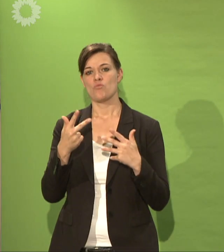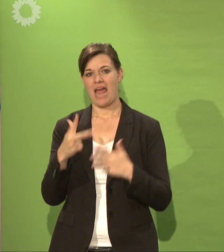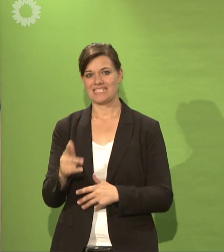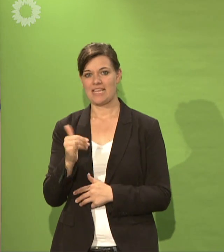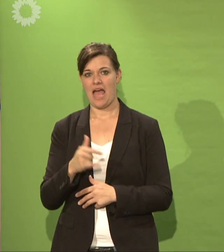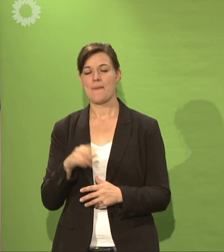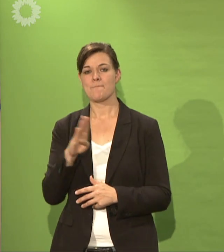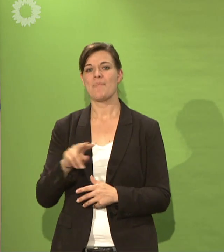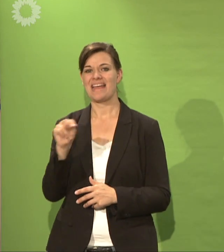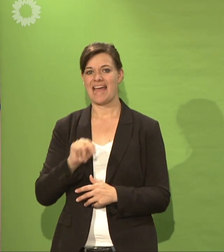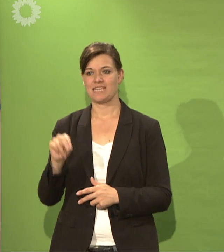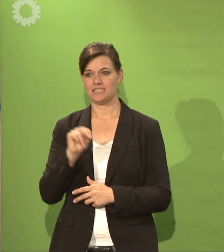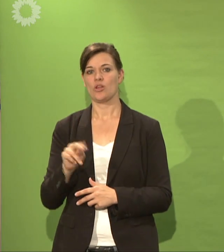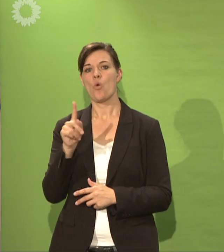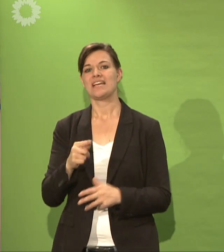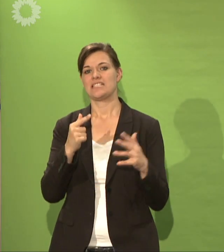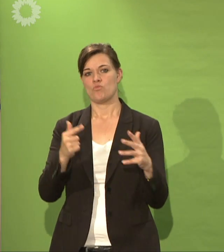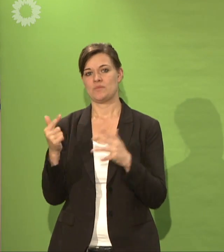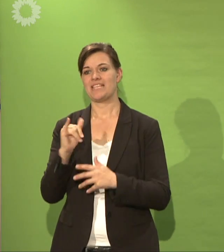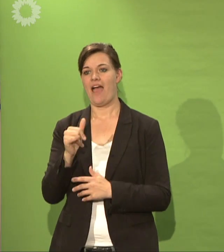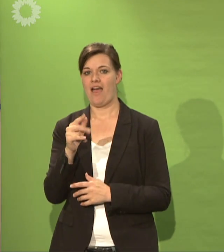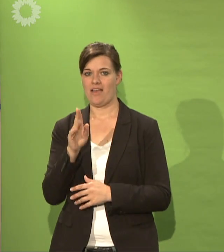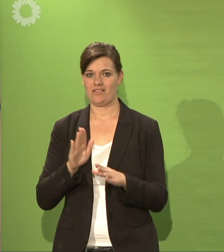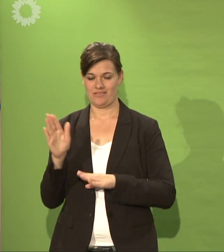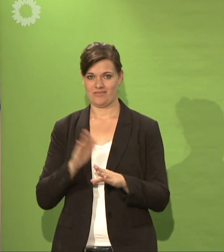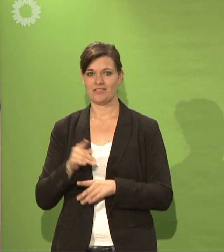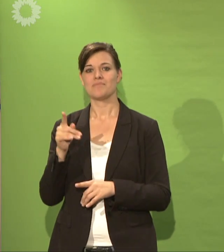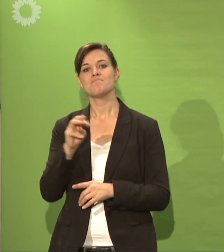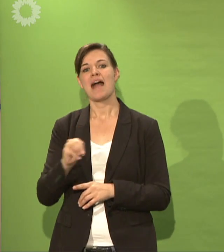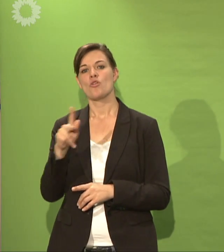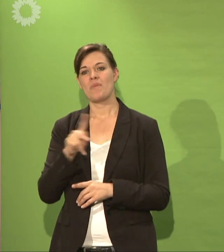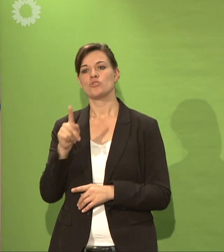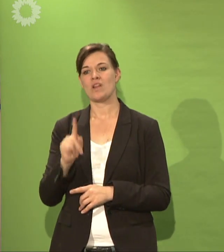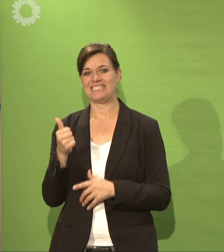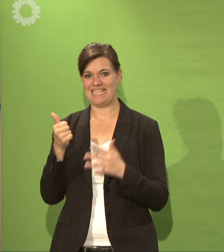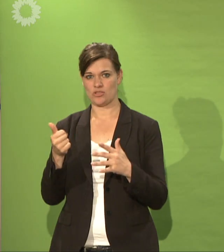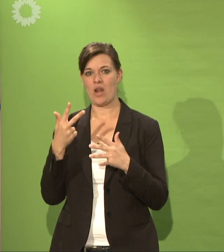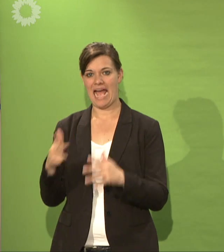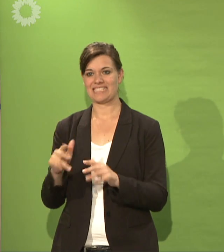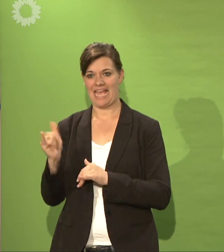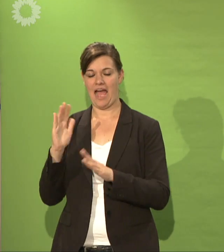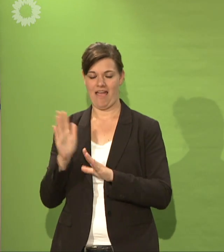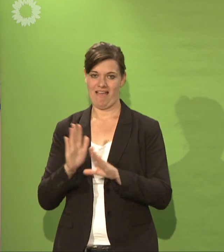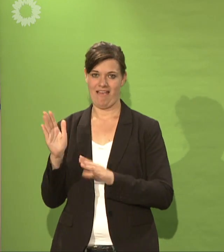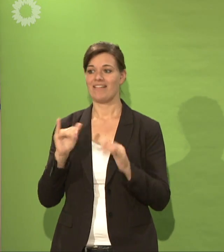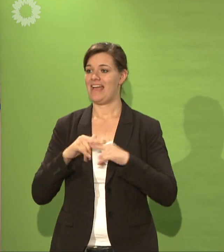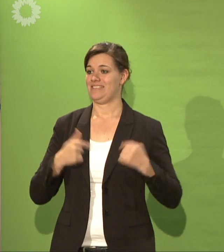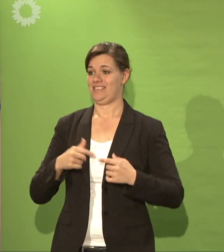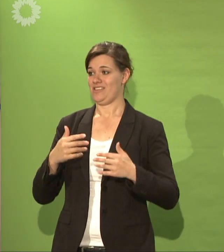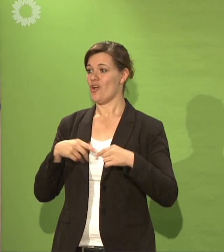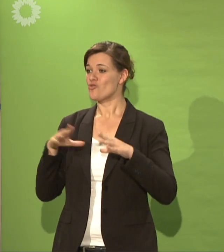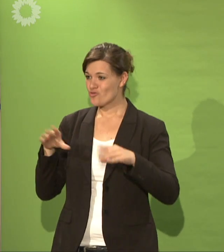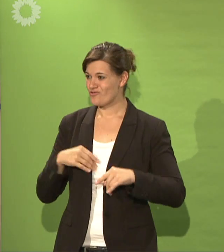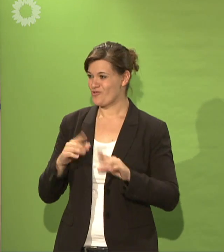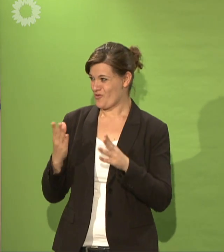Barbara Nagib 177 Ja-Stimmen und Marco Penz mit 186 Ja-Stimmen. Herzlichen Glückwunsch, nehmt ihr eure Wahl